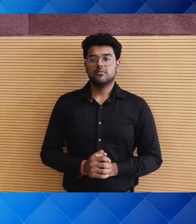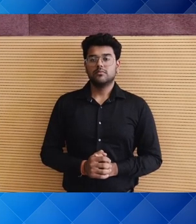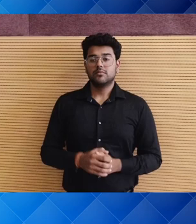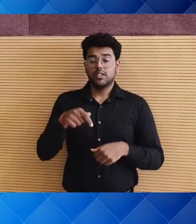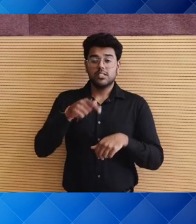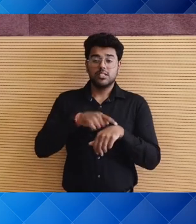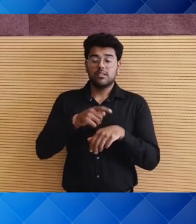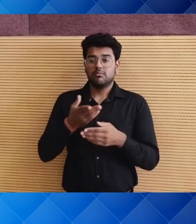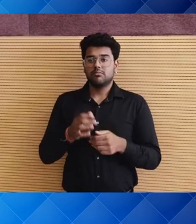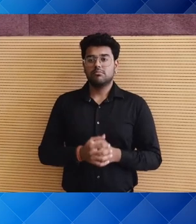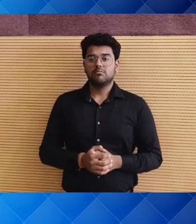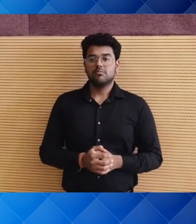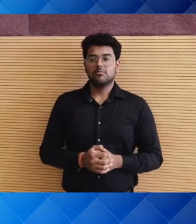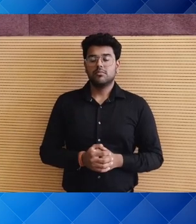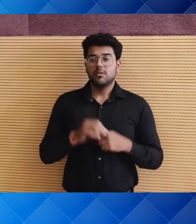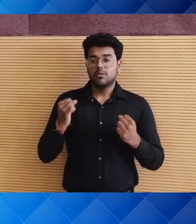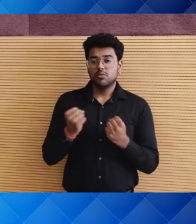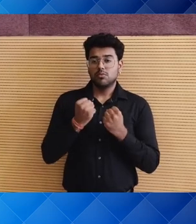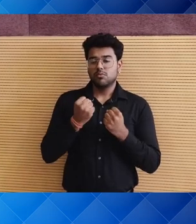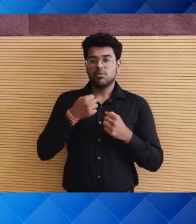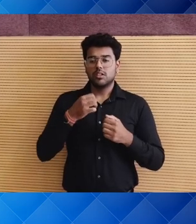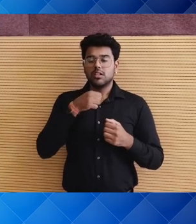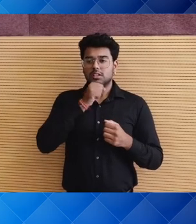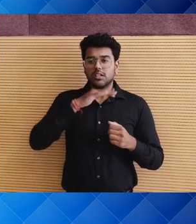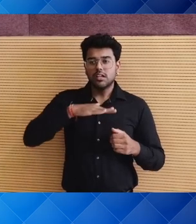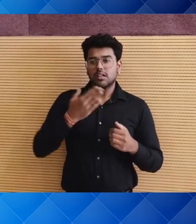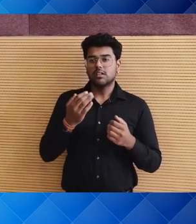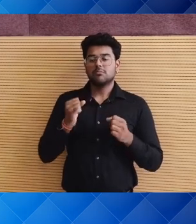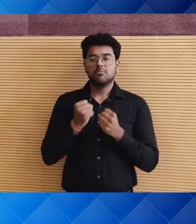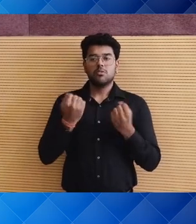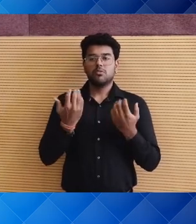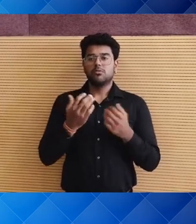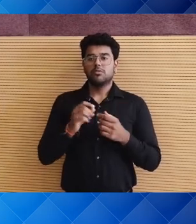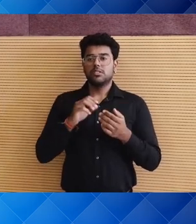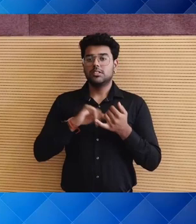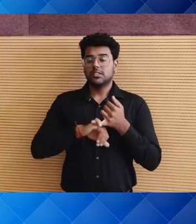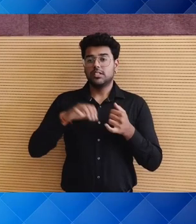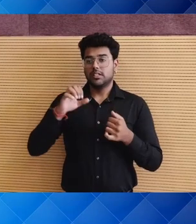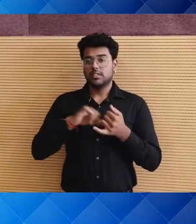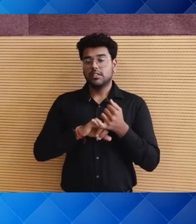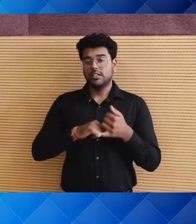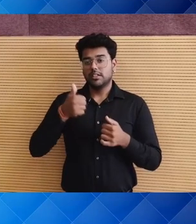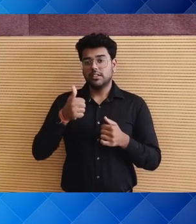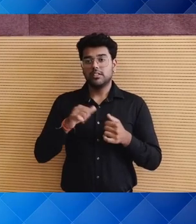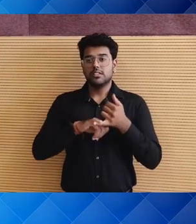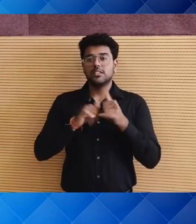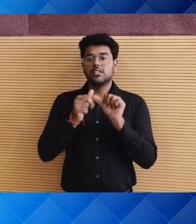वर्तमान में यूथ अफेयर्स मिनिस्ट्री के सेक्रेटरी आदरणीय संजय कुमार जी